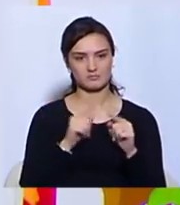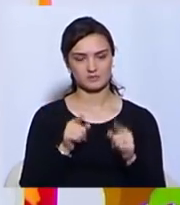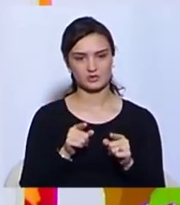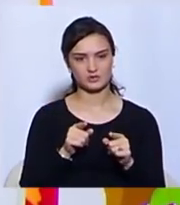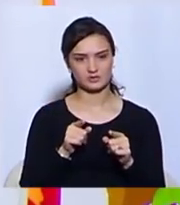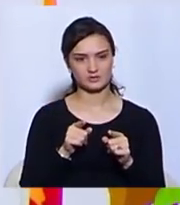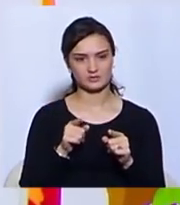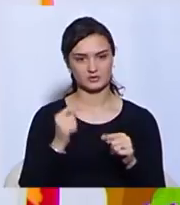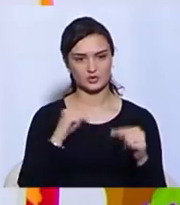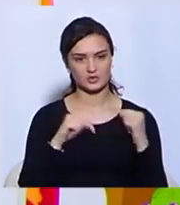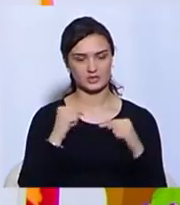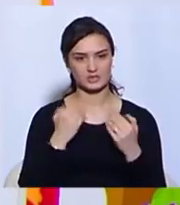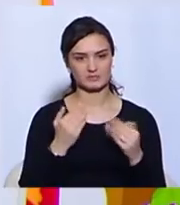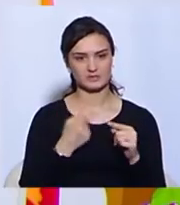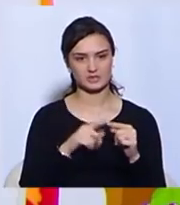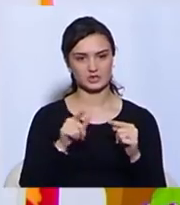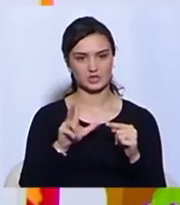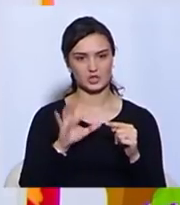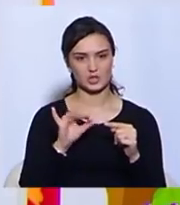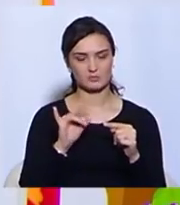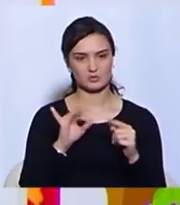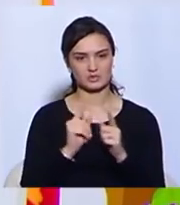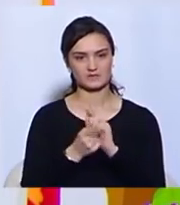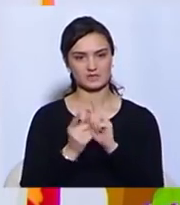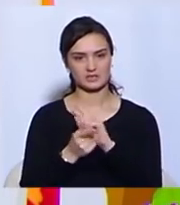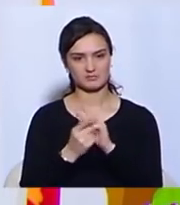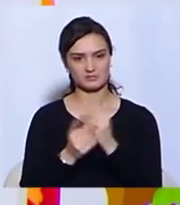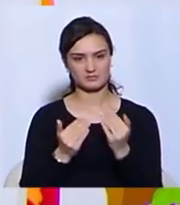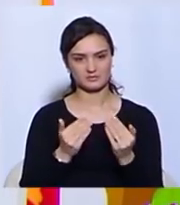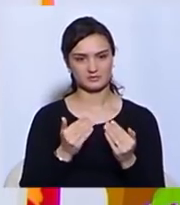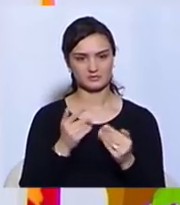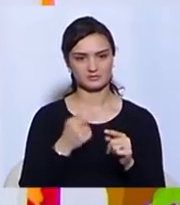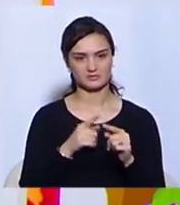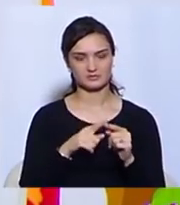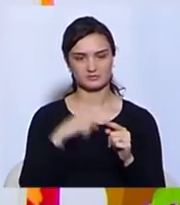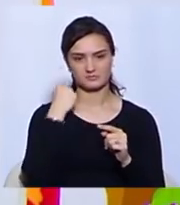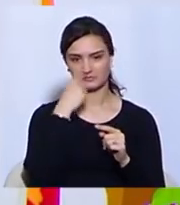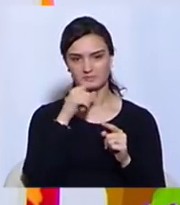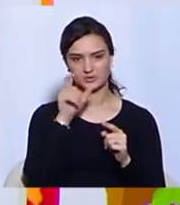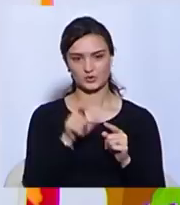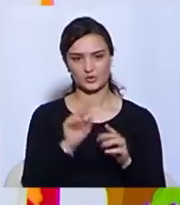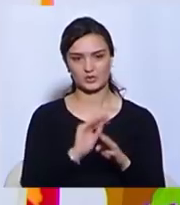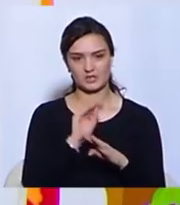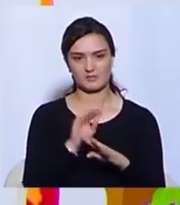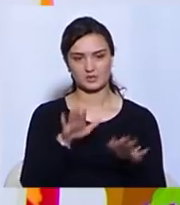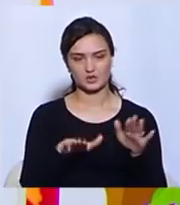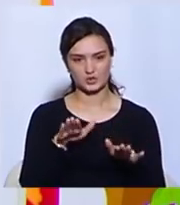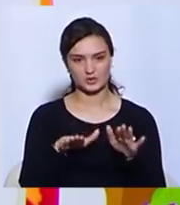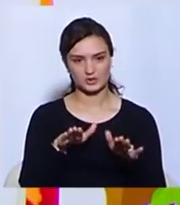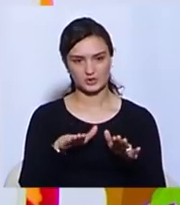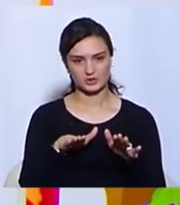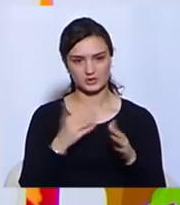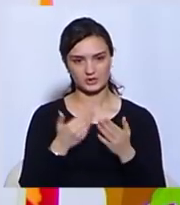მაშინ ორგანიზმის აი ეს ჰორმონული ცვლილებები, მოსალოდნელი ფიზიოლოგიური ნამატი წონაში,